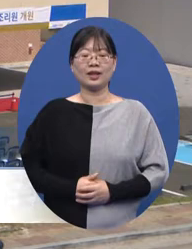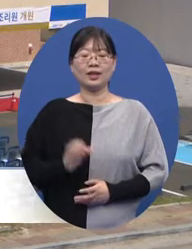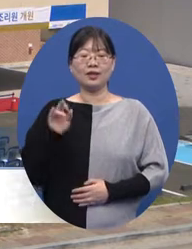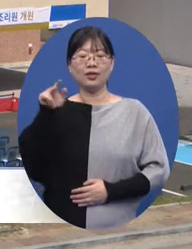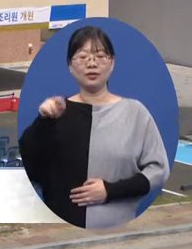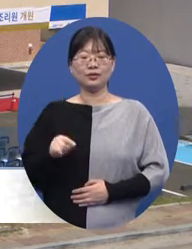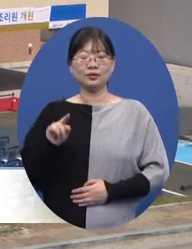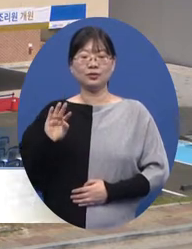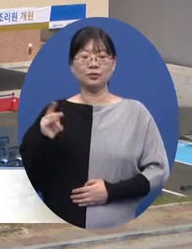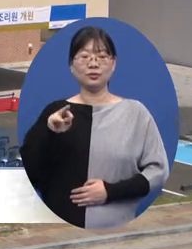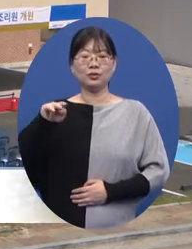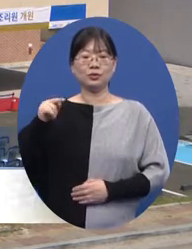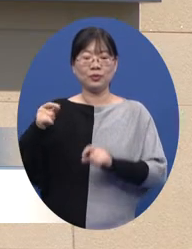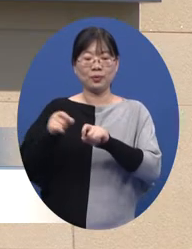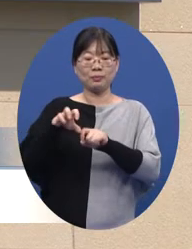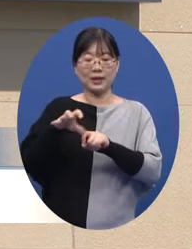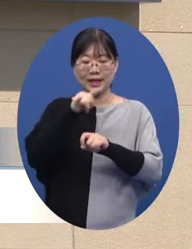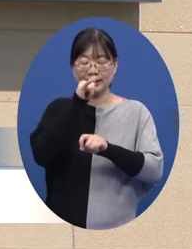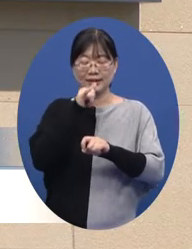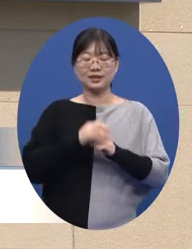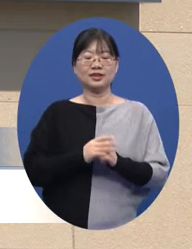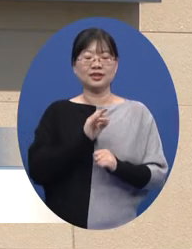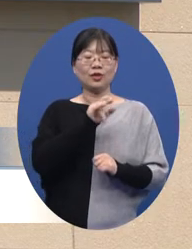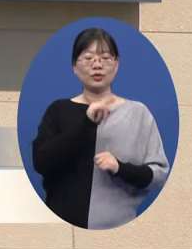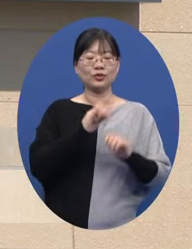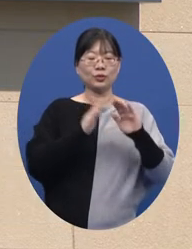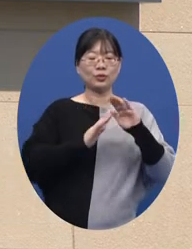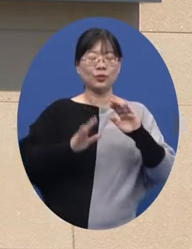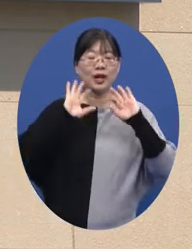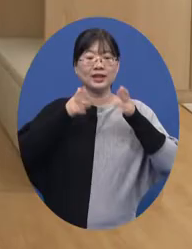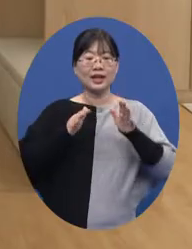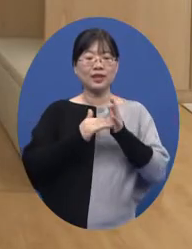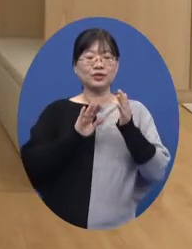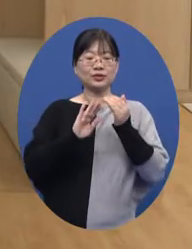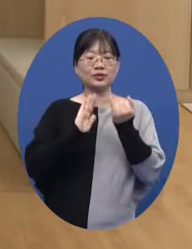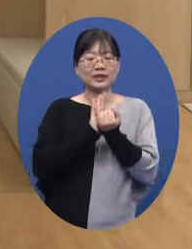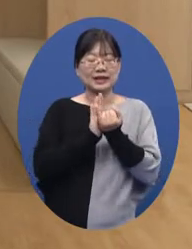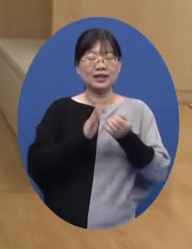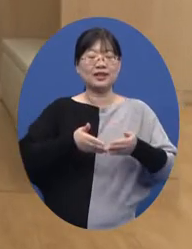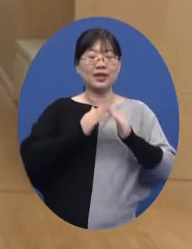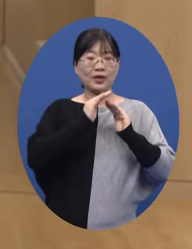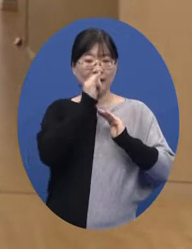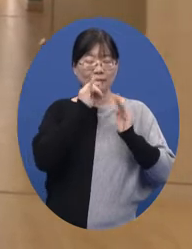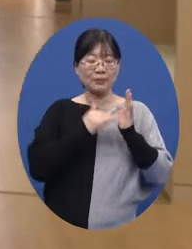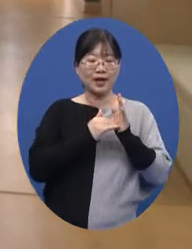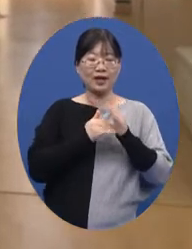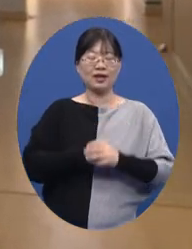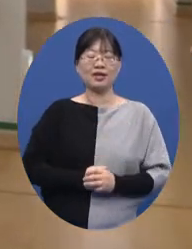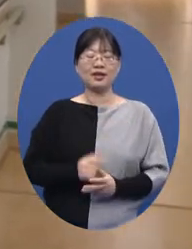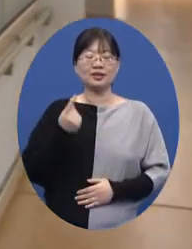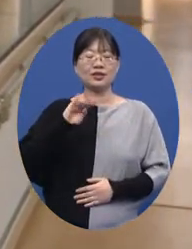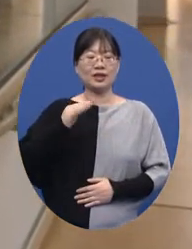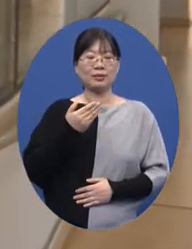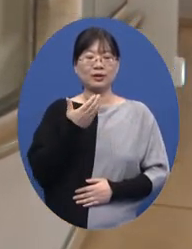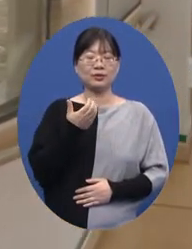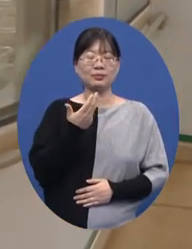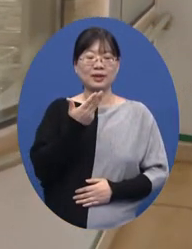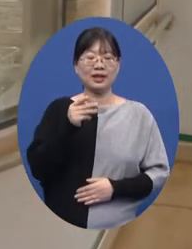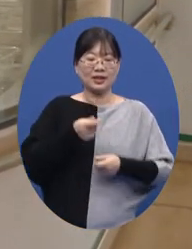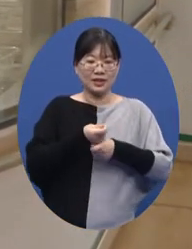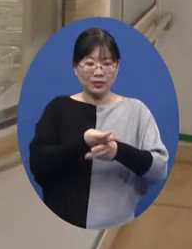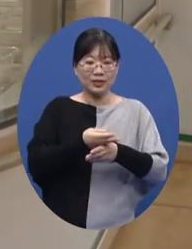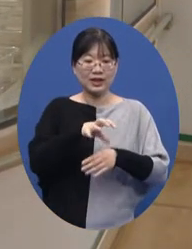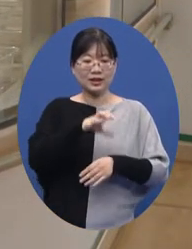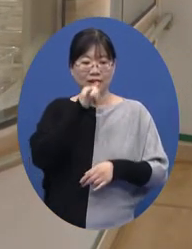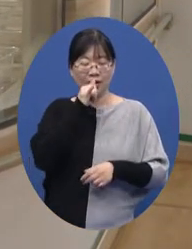여주 보건소협회 문을 연 경기 여주 공공산후조리원입니다. 지상 2층 연면적 1,498제곱미터 규모.